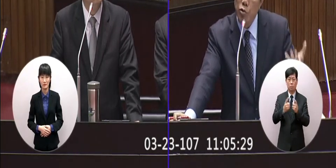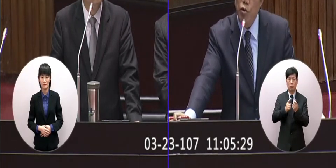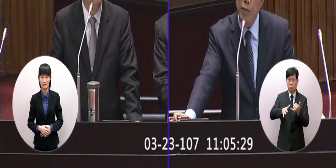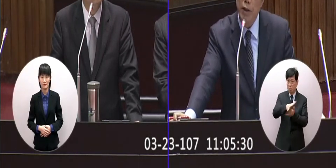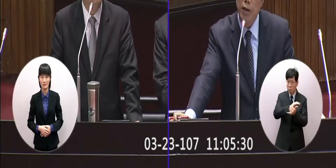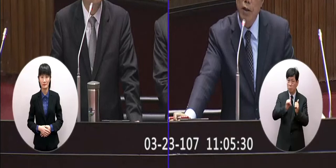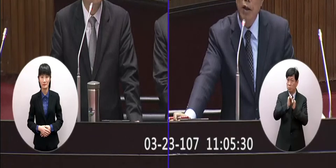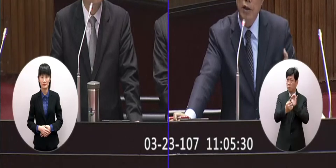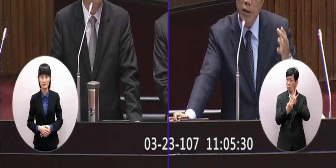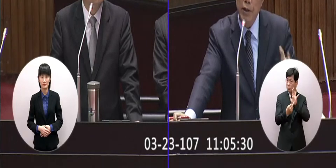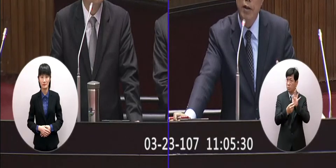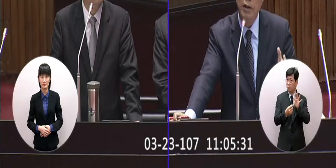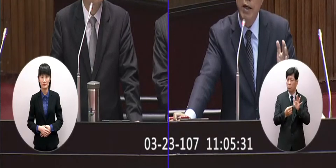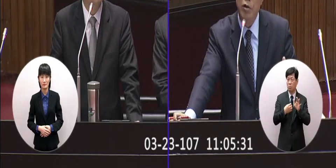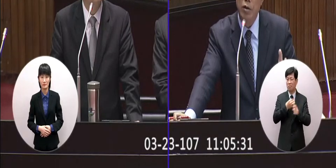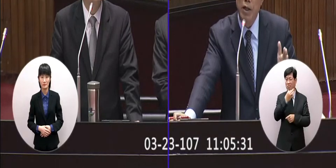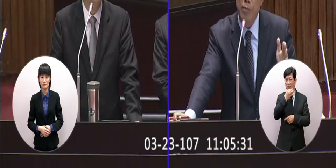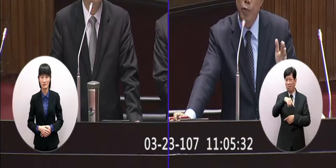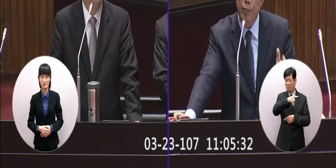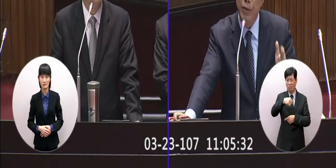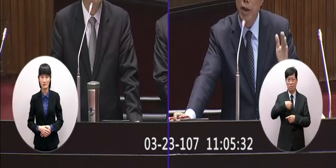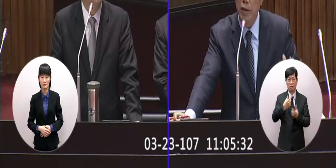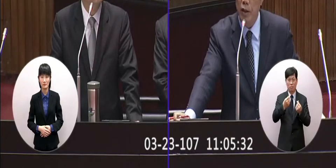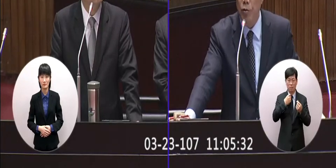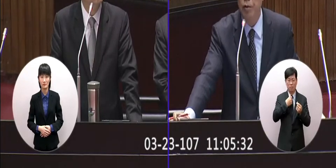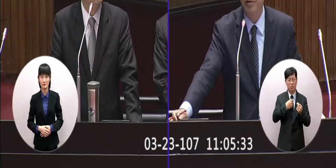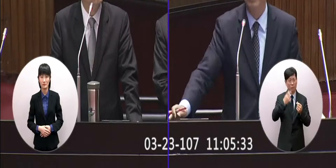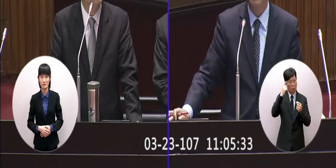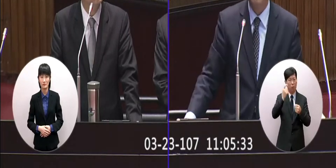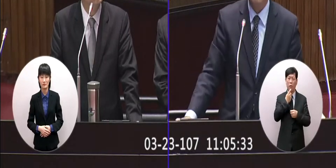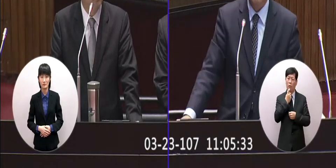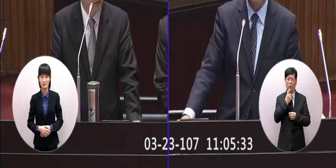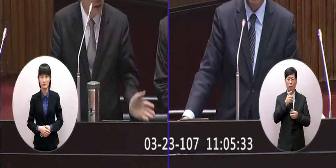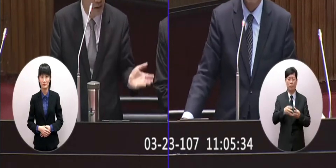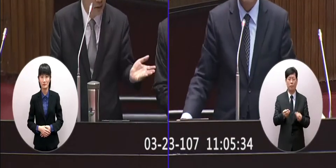全民有一个说明，啊，以免大家有相不必要的疑虑？